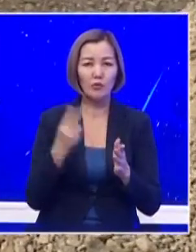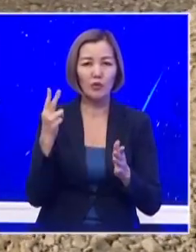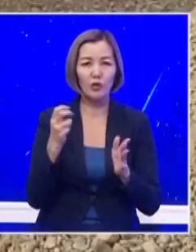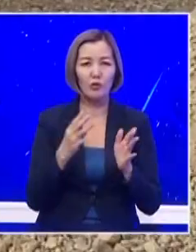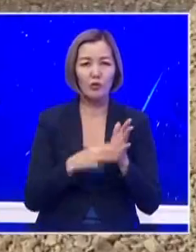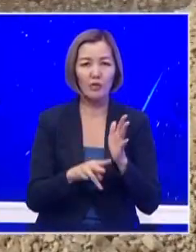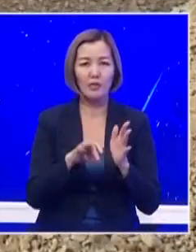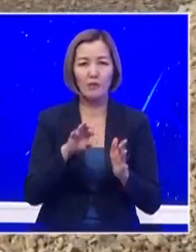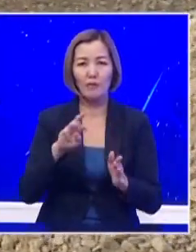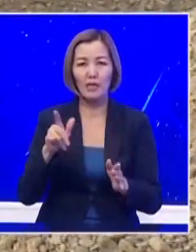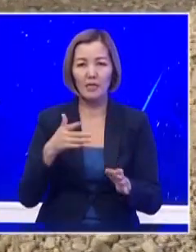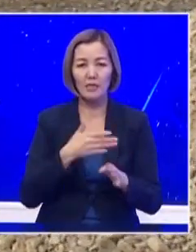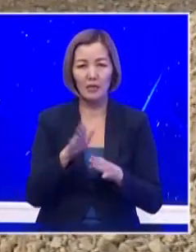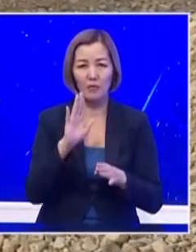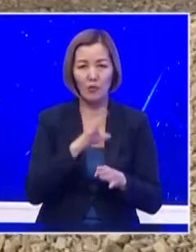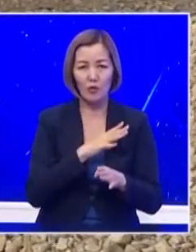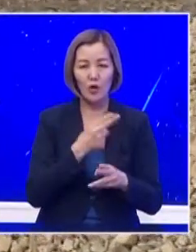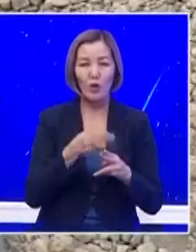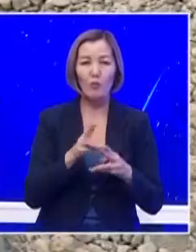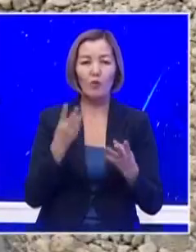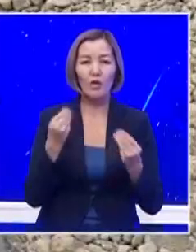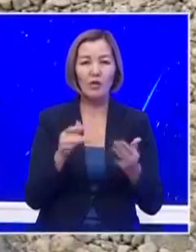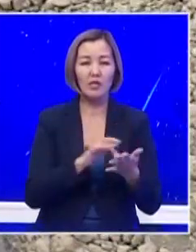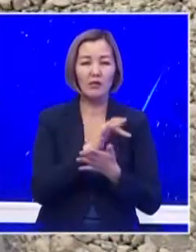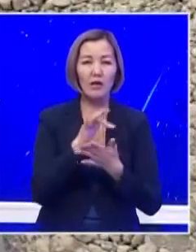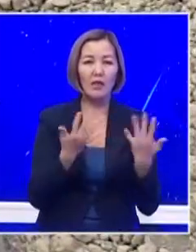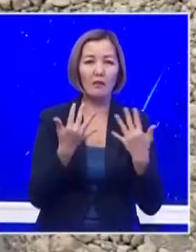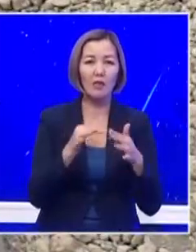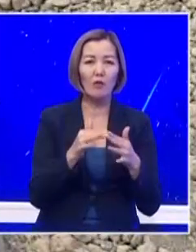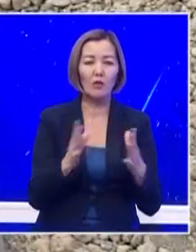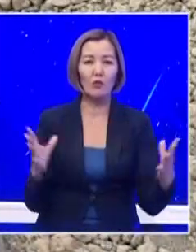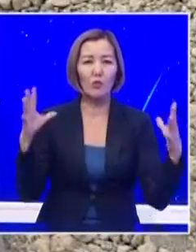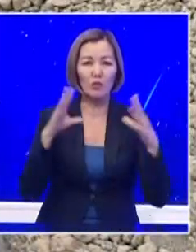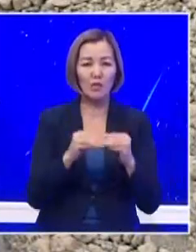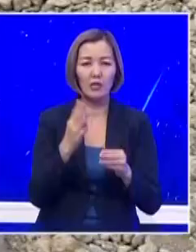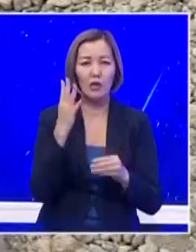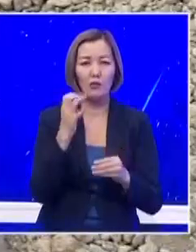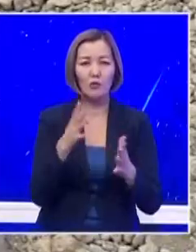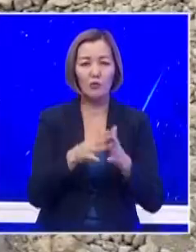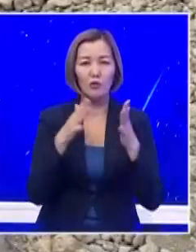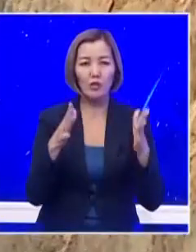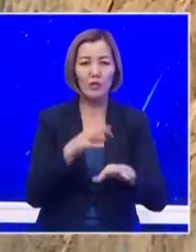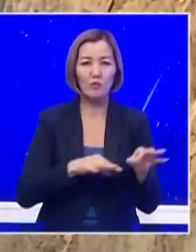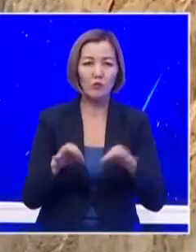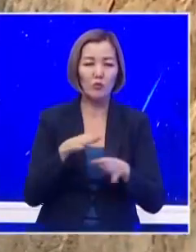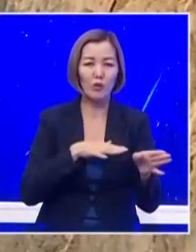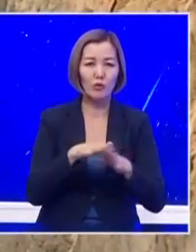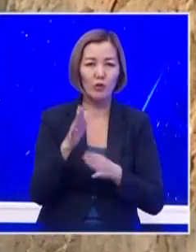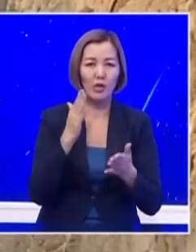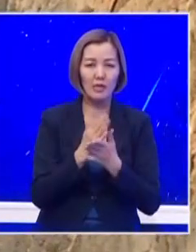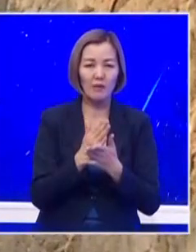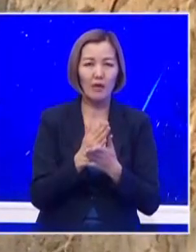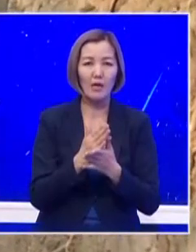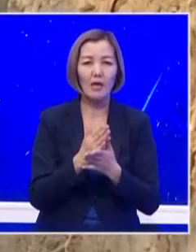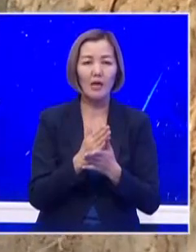республикалық бюджеттен 280 миллиард теңге бөлінді. Бұл қаражатқа қалалар мен ауылдарды қоса алғанда 400-ден астам жоба